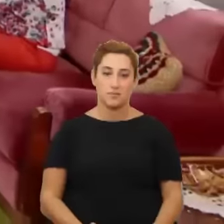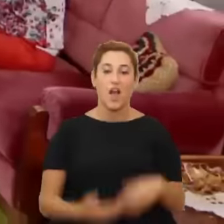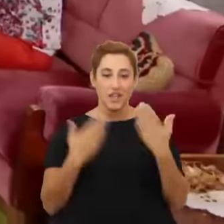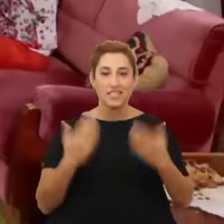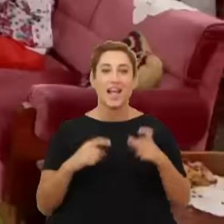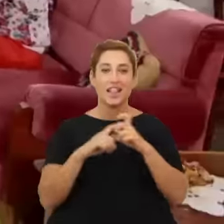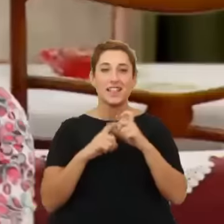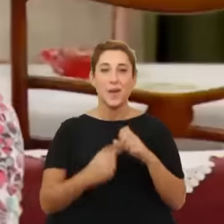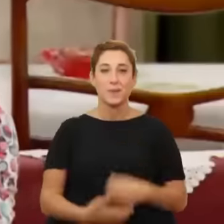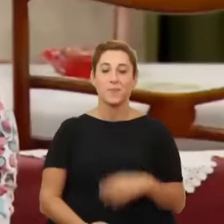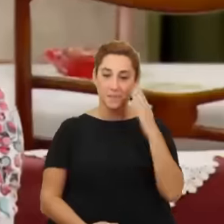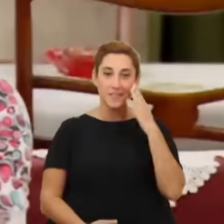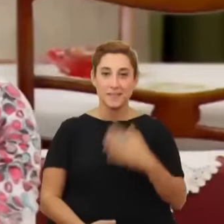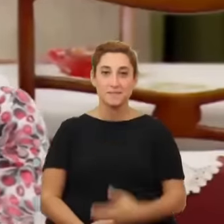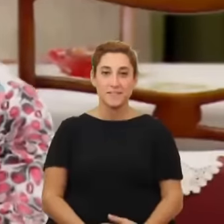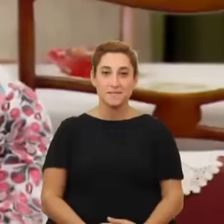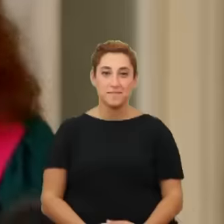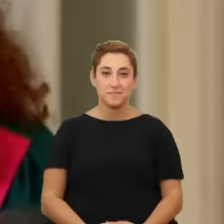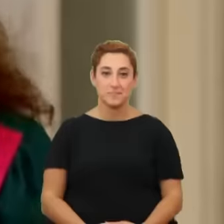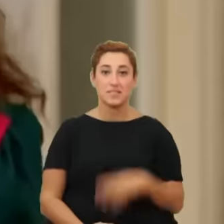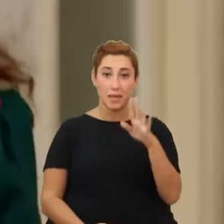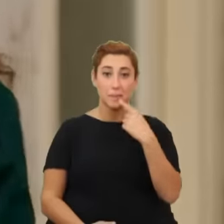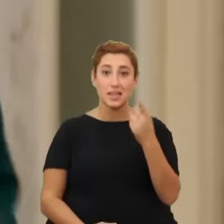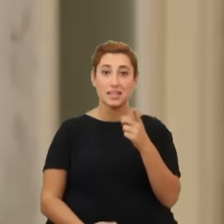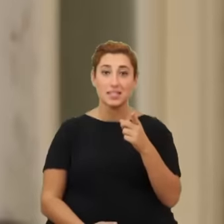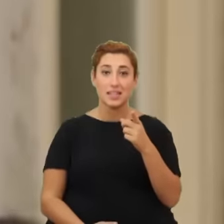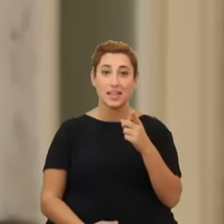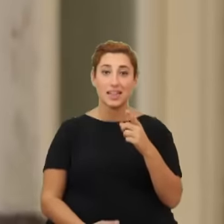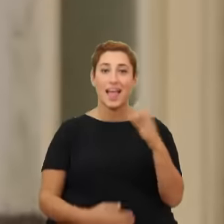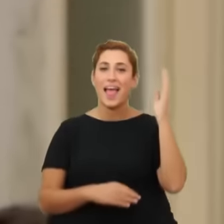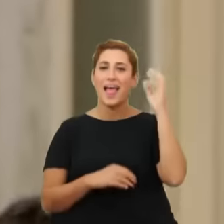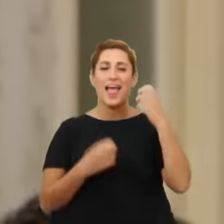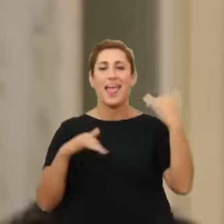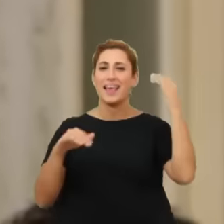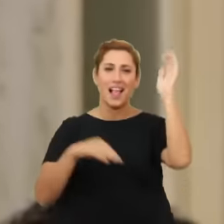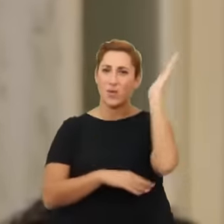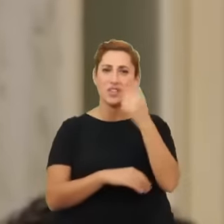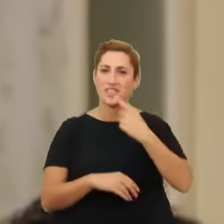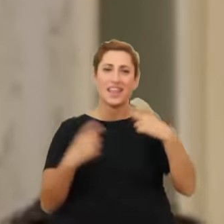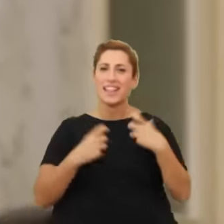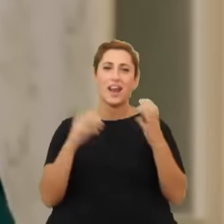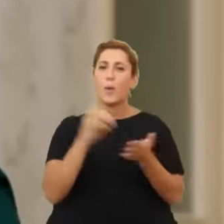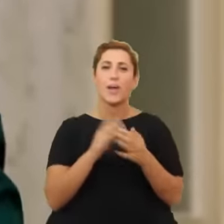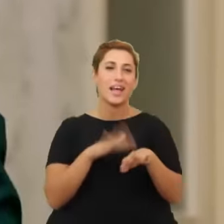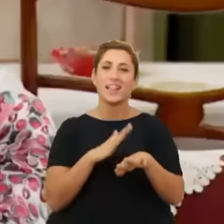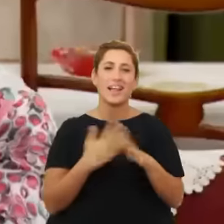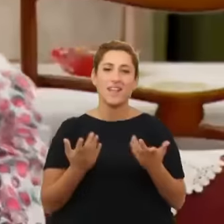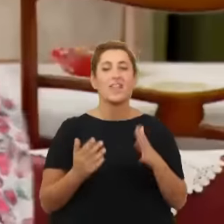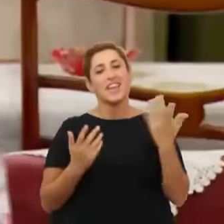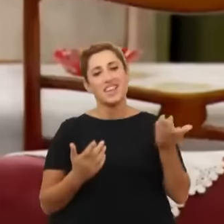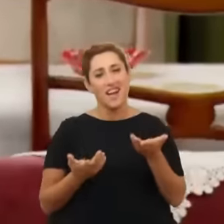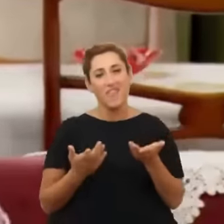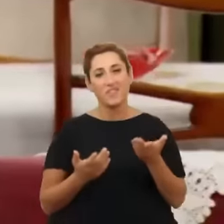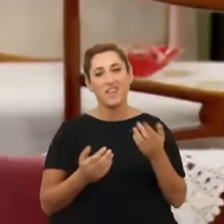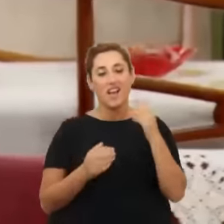Hoş geldin Ergun. Hoş bulduk. Şey mi dedin sen? Canım. Heykelim falan mı dikilecek dedin? Nereye dikiyorlar, neden? Yani